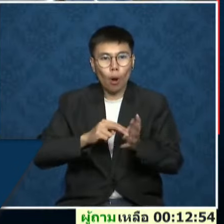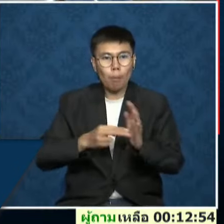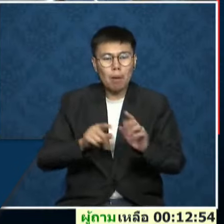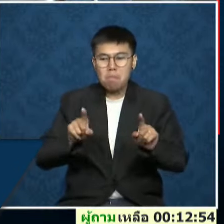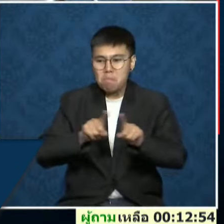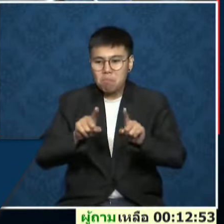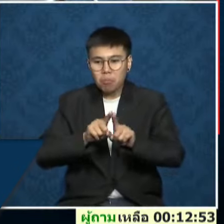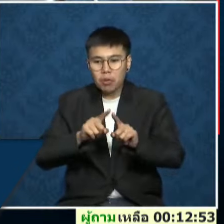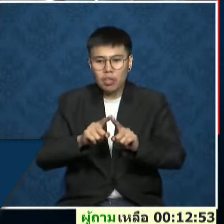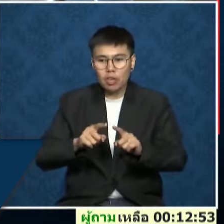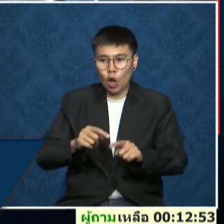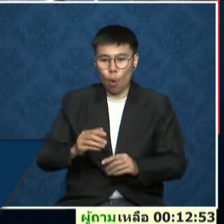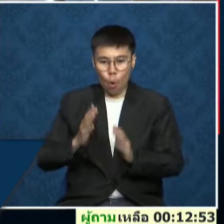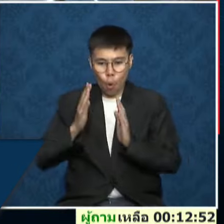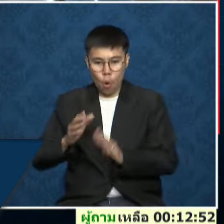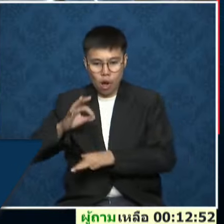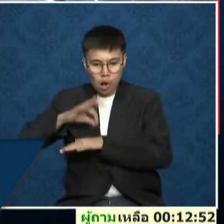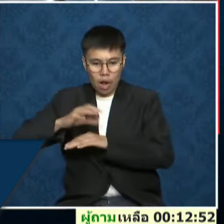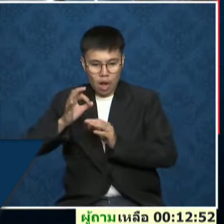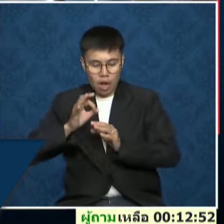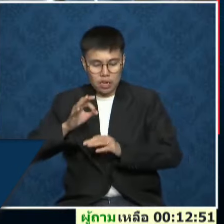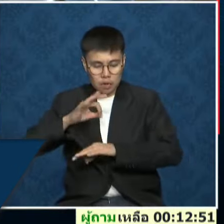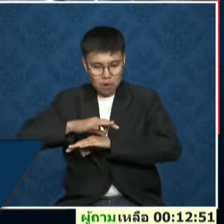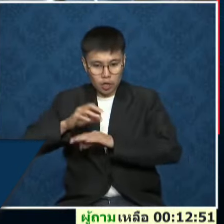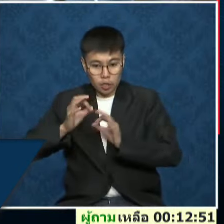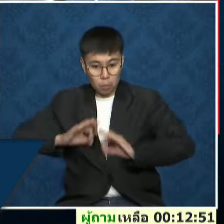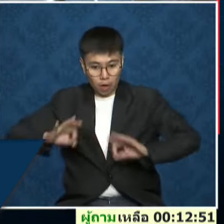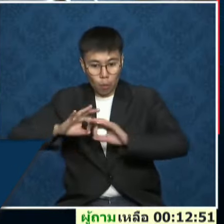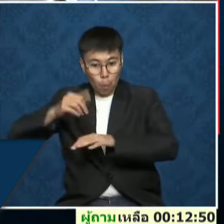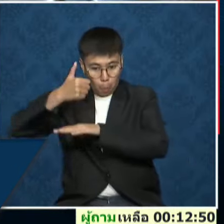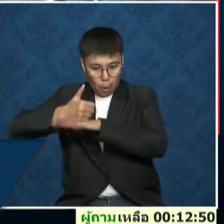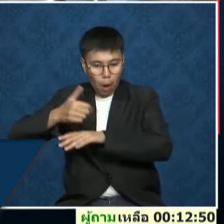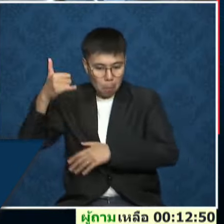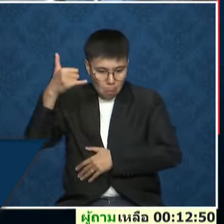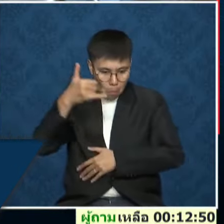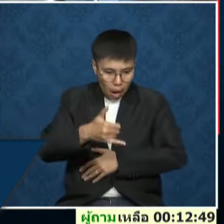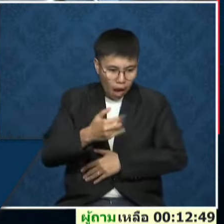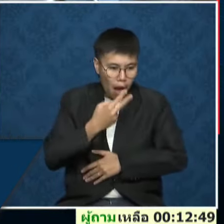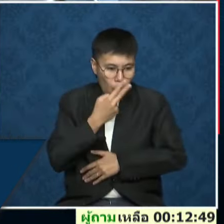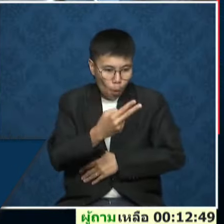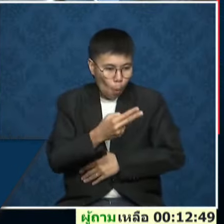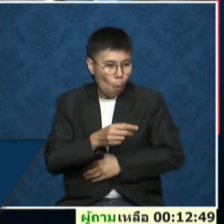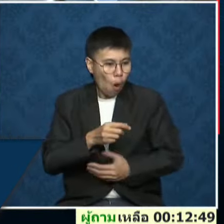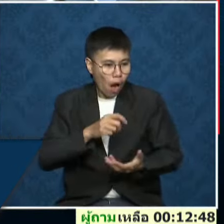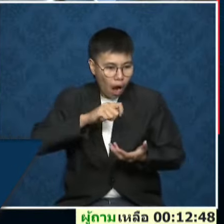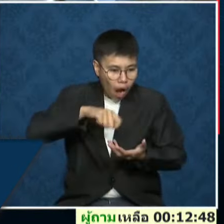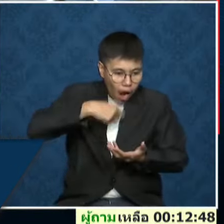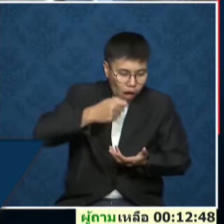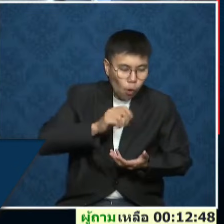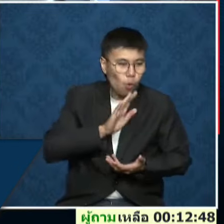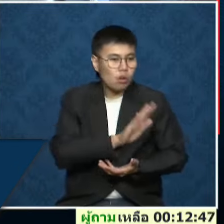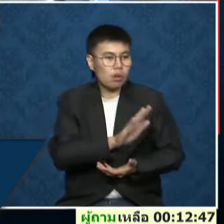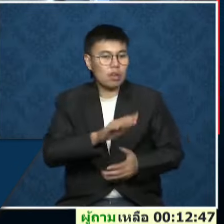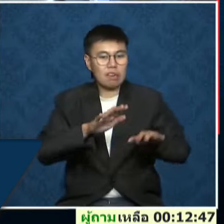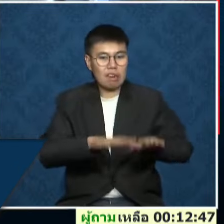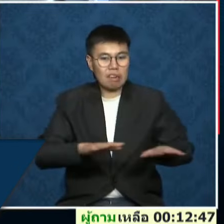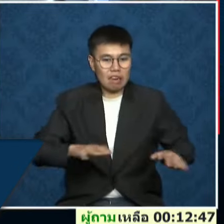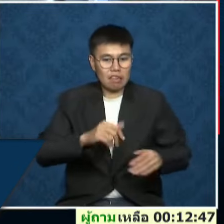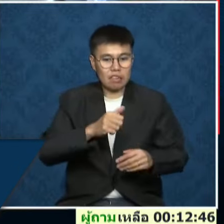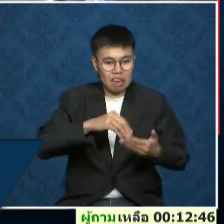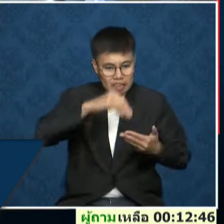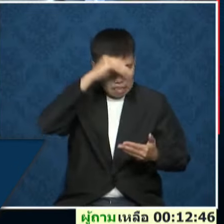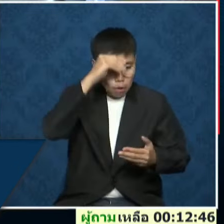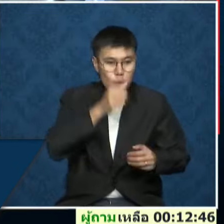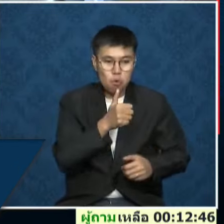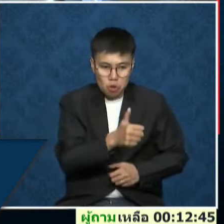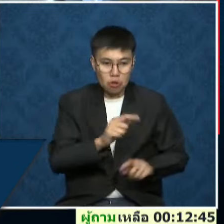ค่ะผักชีโรยหน้าเต็มไปหมดอาหารในวันที่ผู้หลักผู้ใหญ่ไปตรวจเยี่ยมเขาจะแบบหนึ่งแ